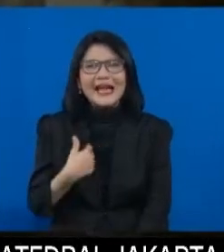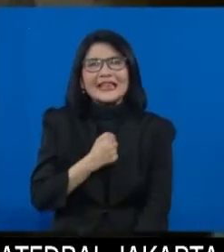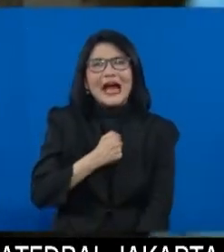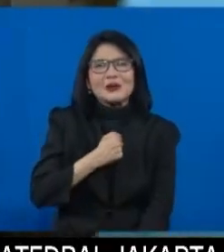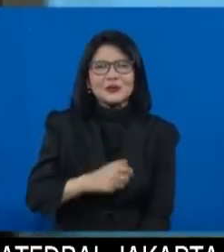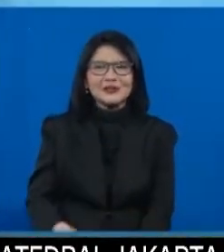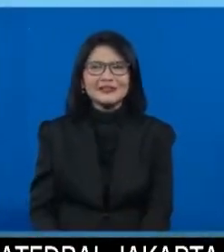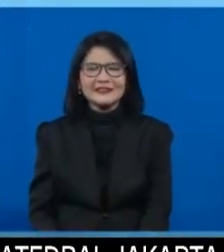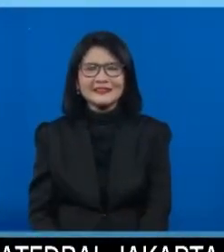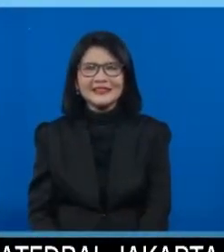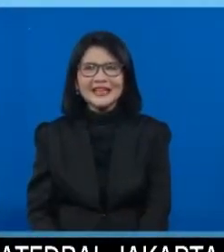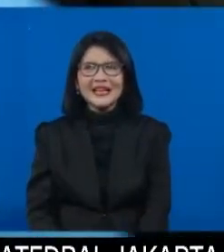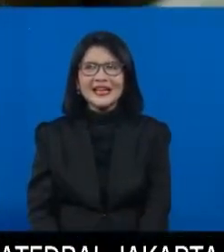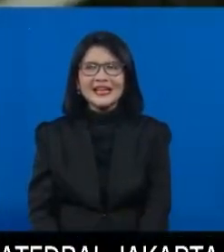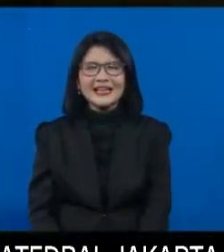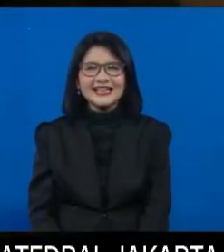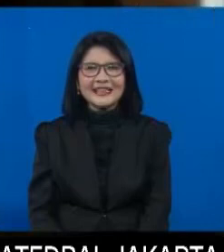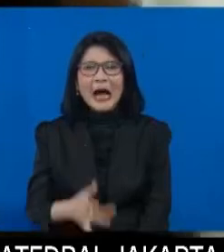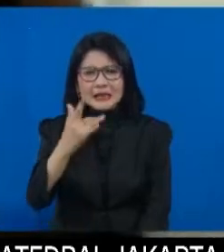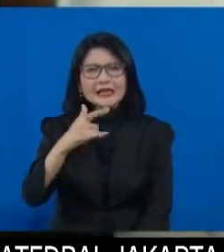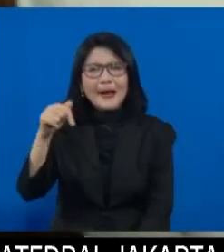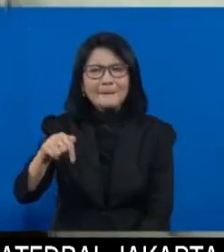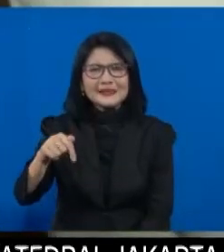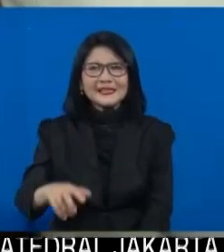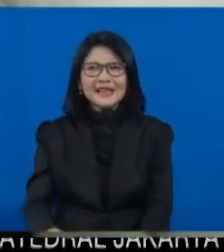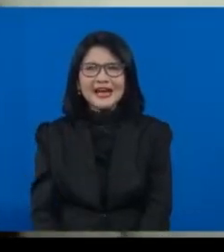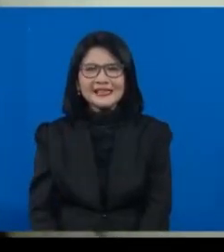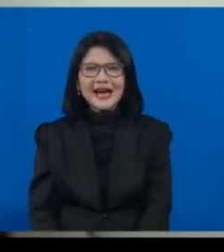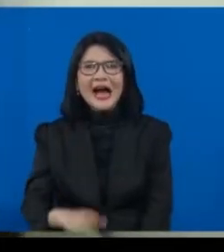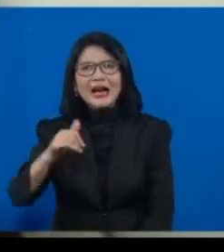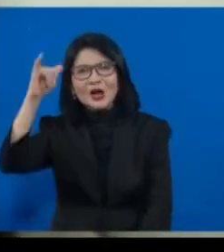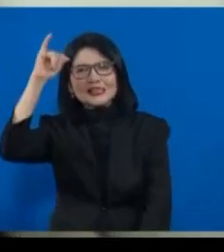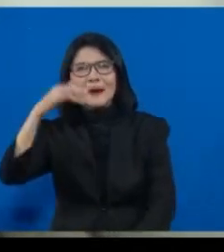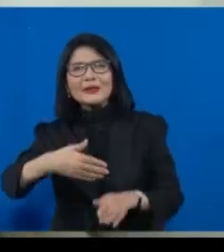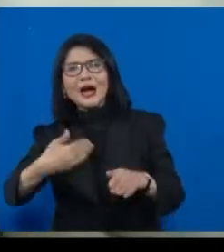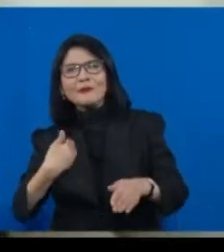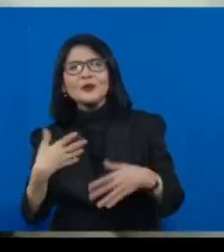Takut. Sini aja, Sok. Aku kalau tahu diri-diri, dia mundur gimana, Pak?